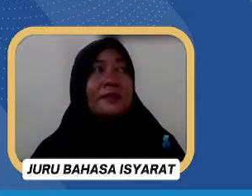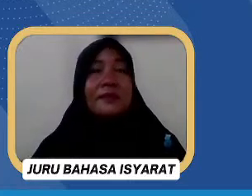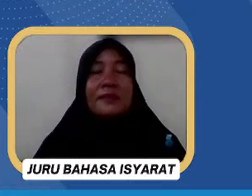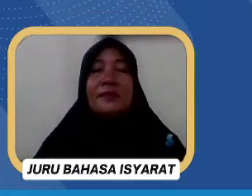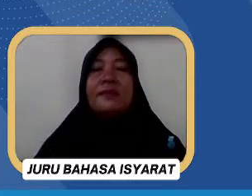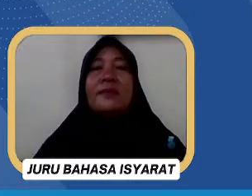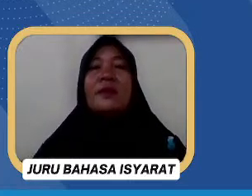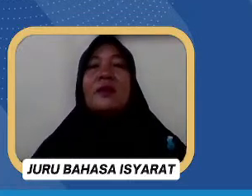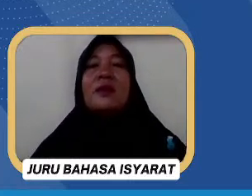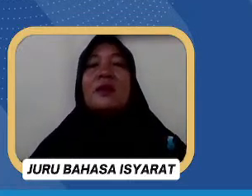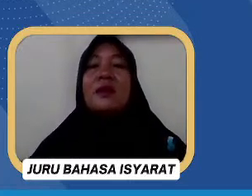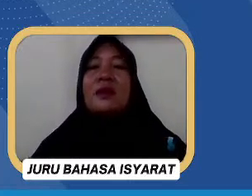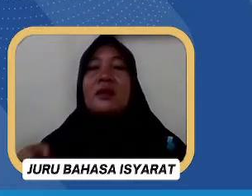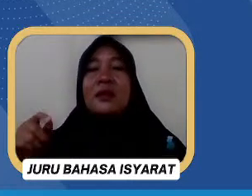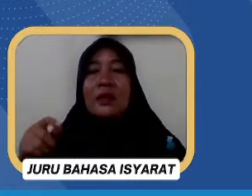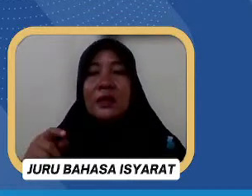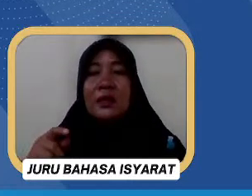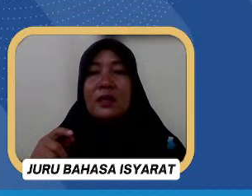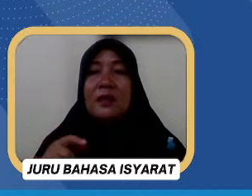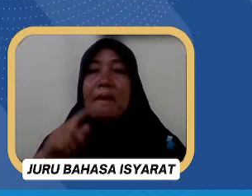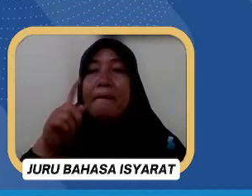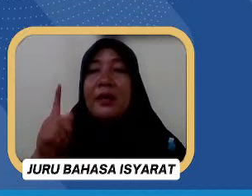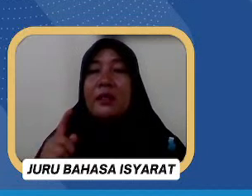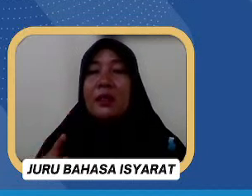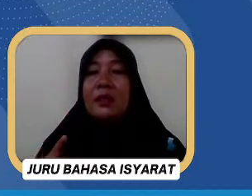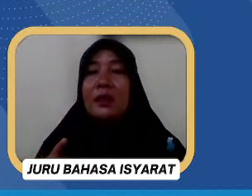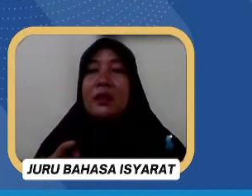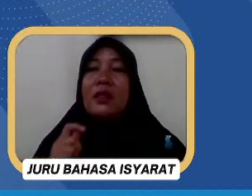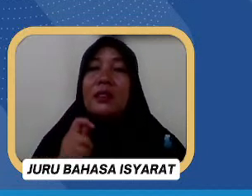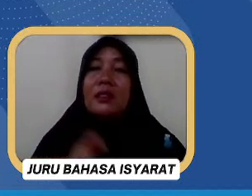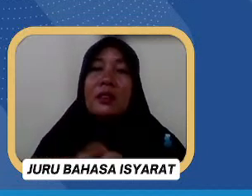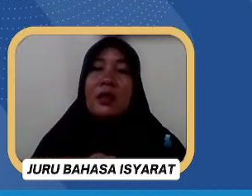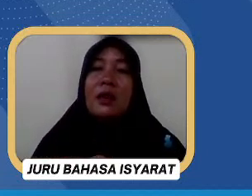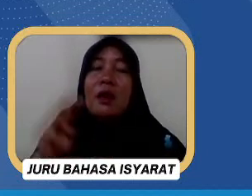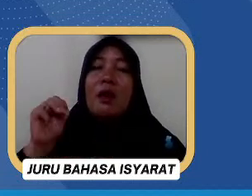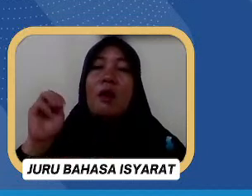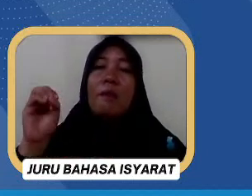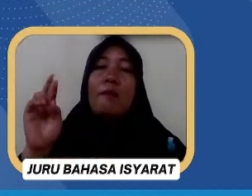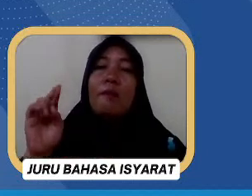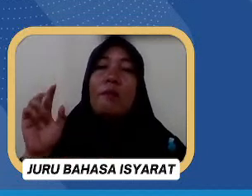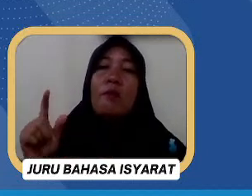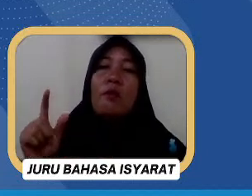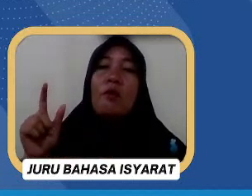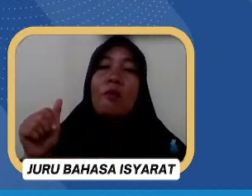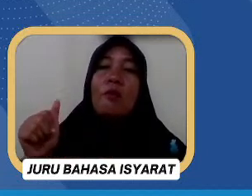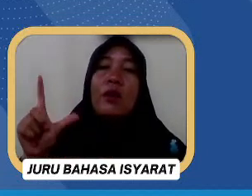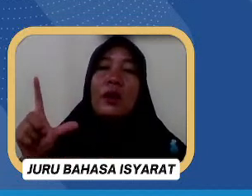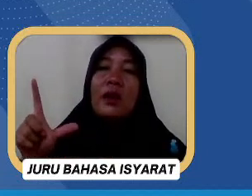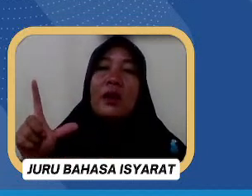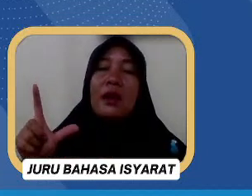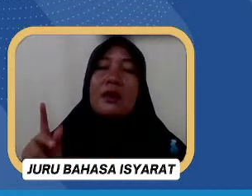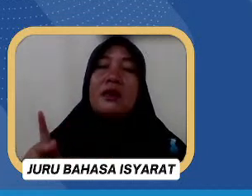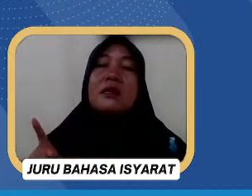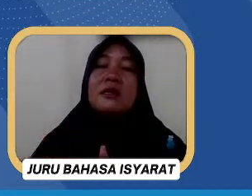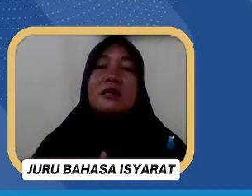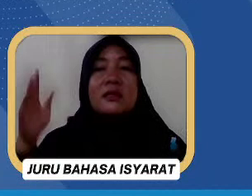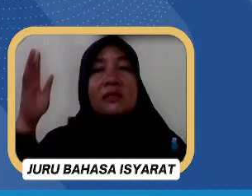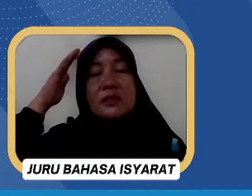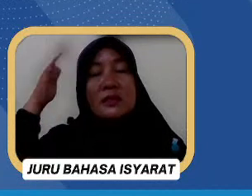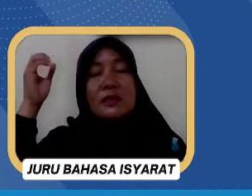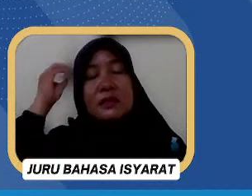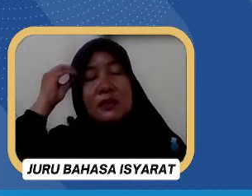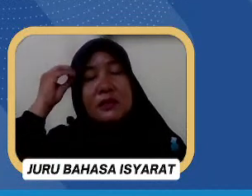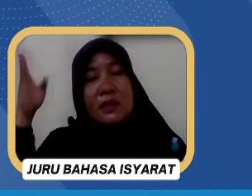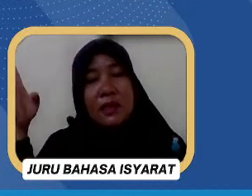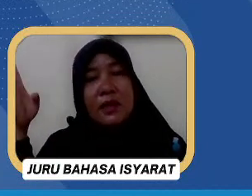tentang moral dan etika dalam masyarakat ini makin menurun, khususnya bagi generasi sekarang. Menurut Bapak, adakah cara yang